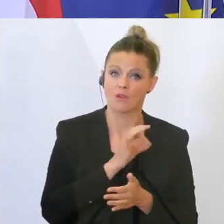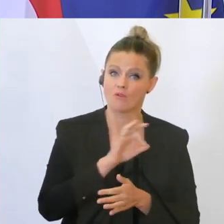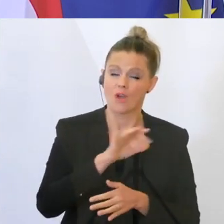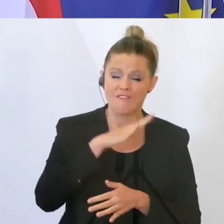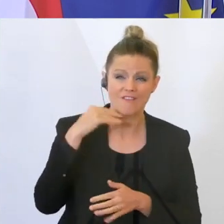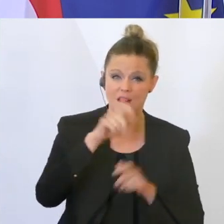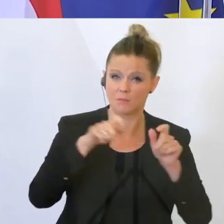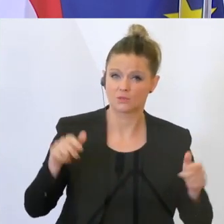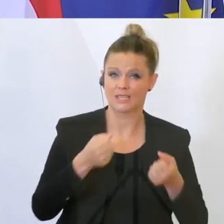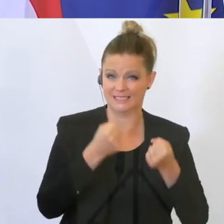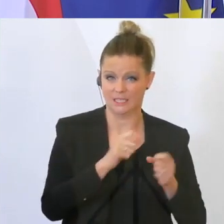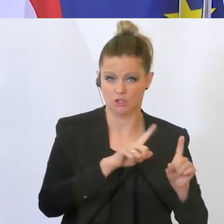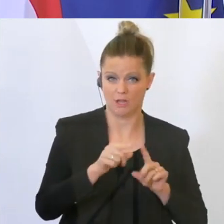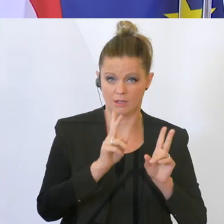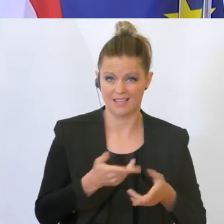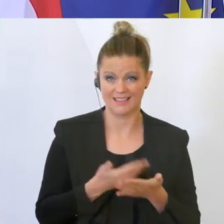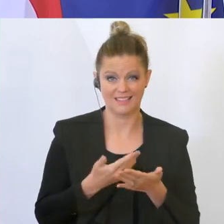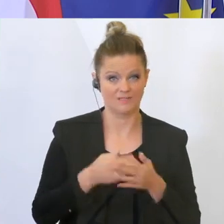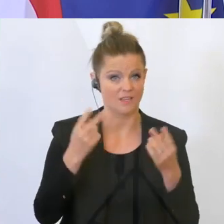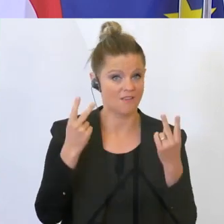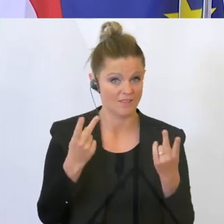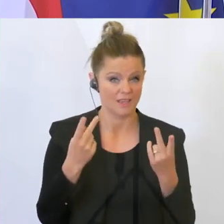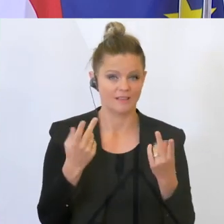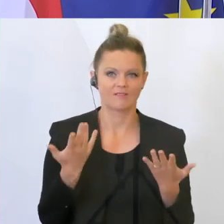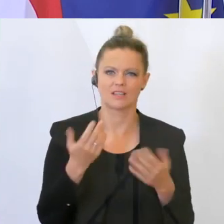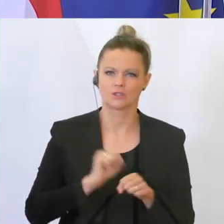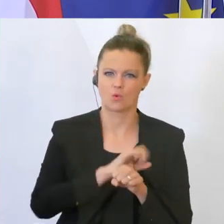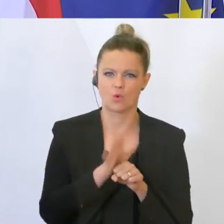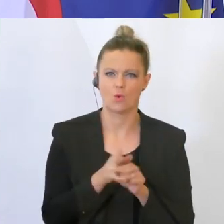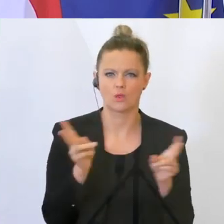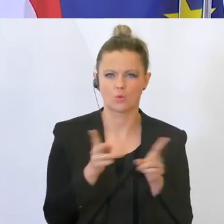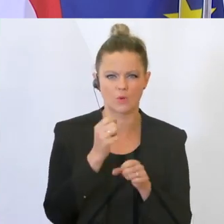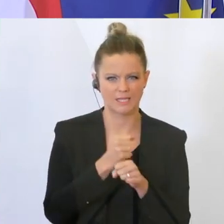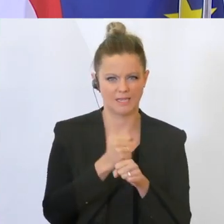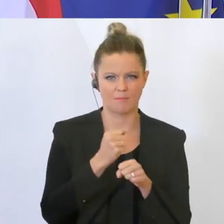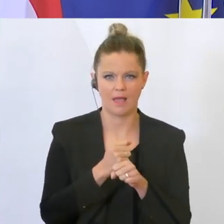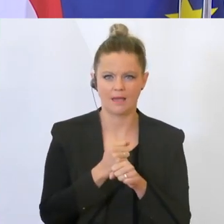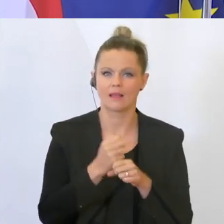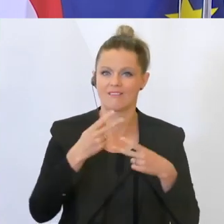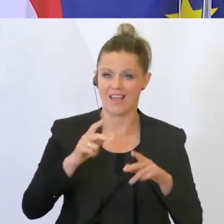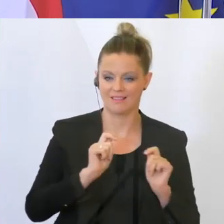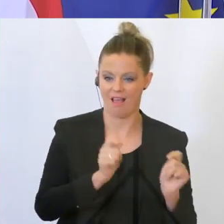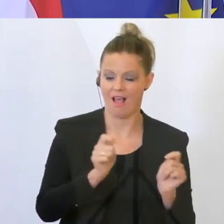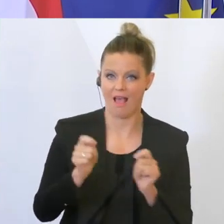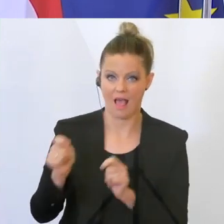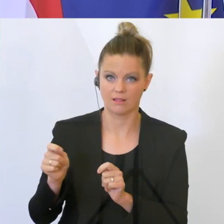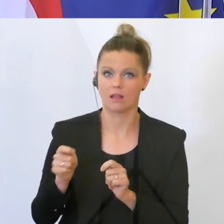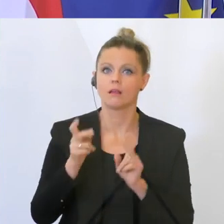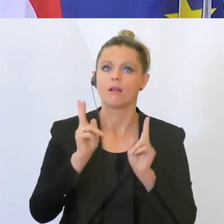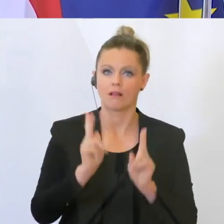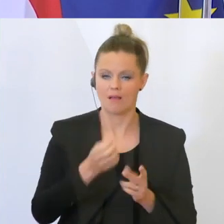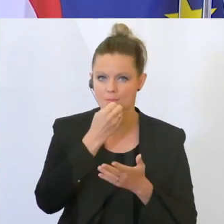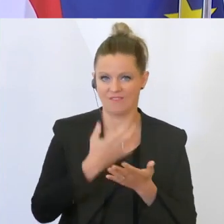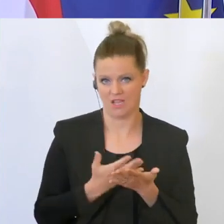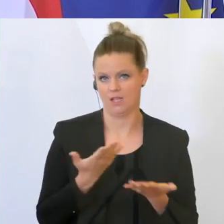sichern. Dementsprechend ist es wichtig, auch hier die Corona-Kurzarbeit bei den weiteren Anträgen sozusagen zur Verfügung zu